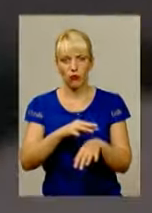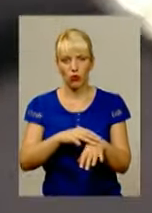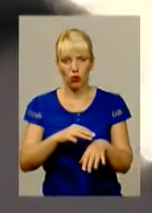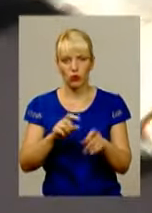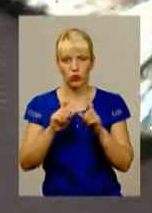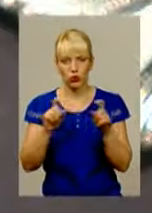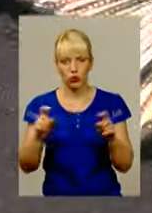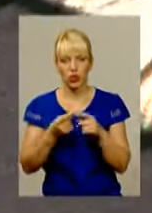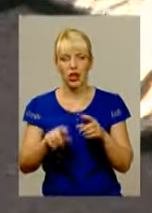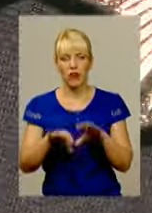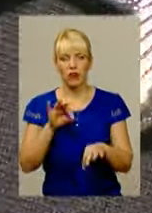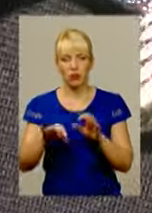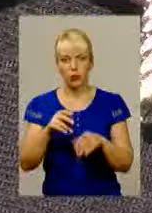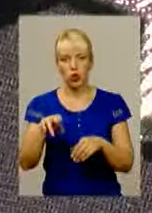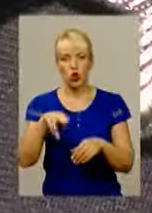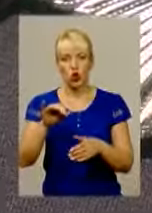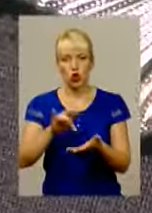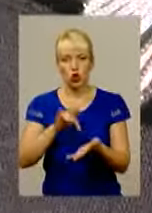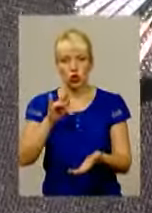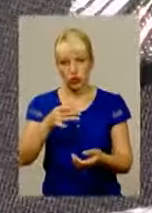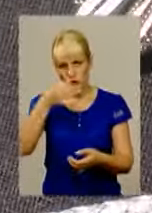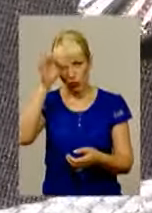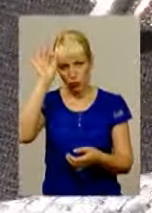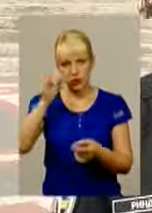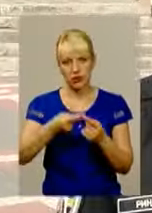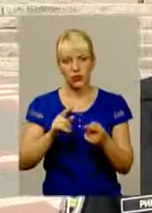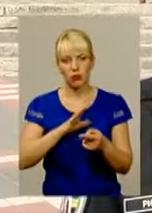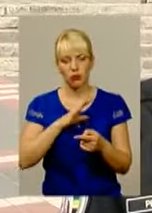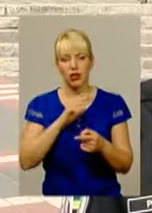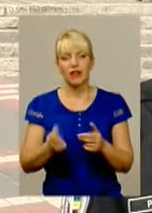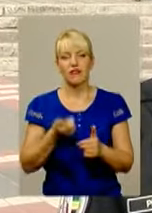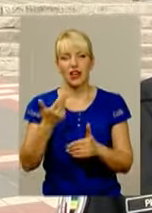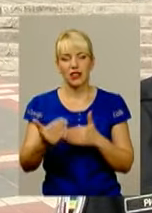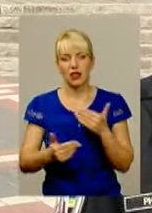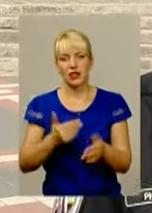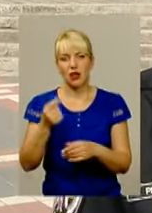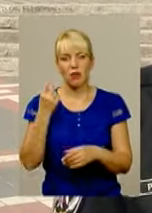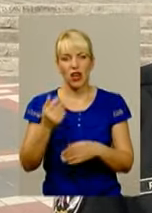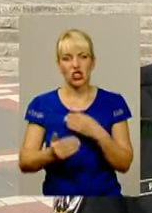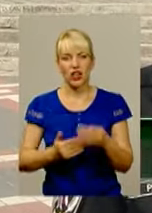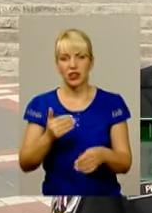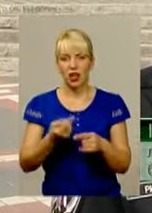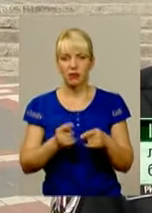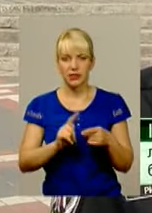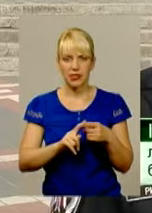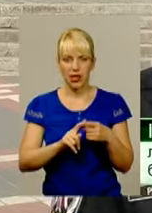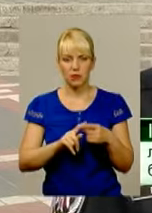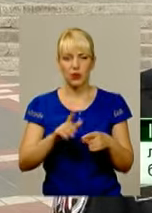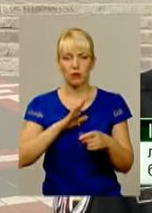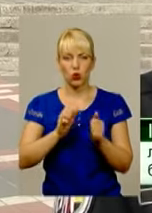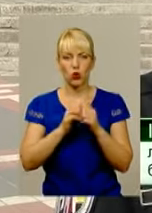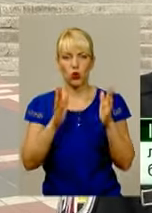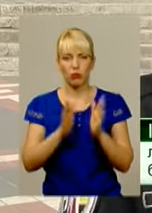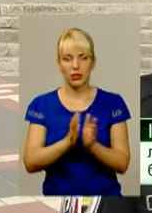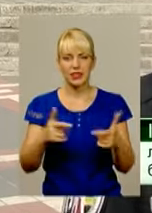Відбір до столичної поліції проходив у декілька етапів, розповідає Інна. Перший етап – це був комплексний